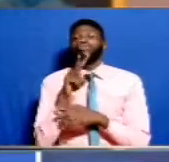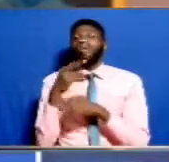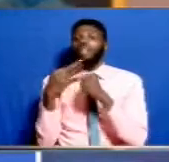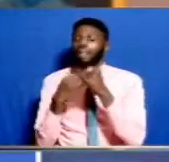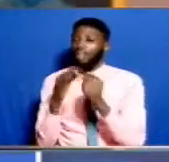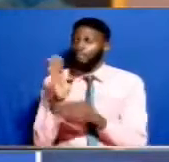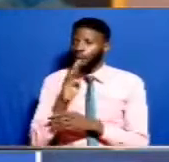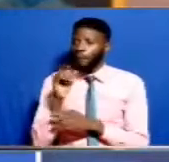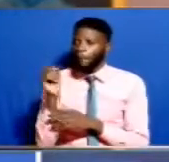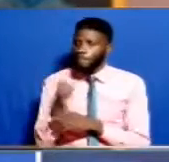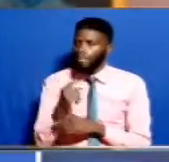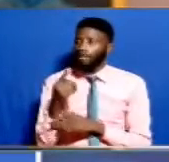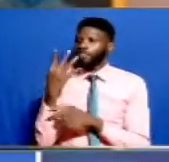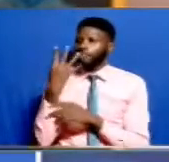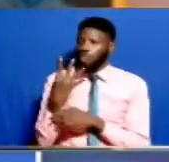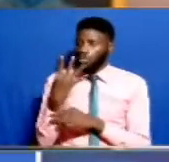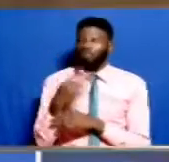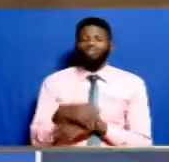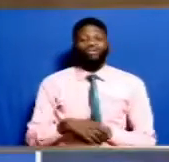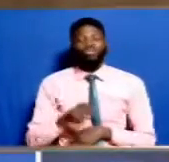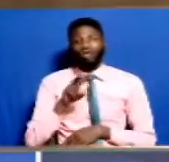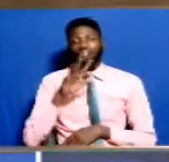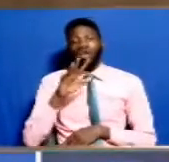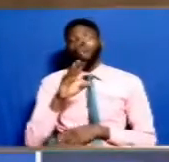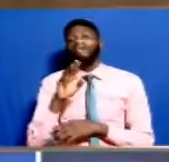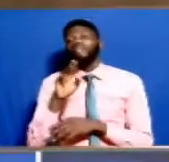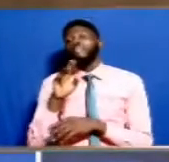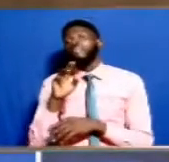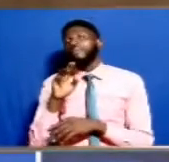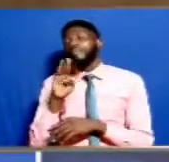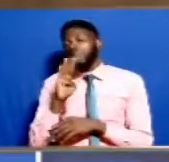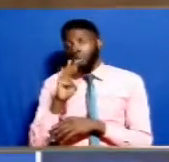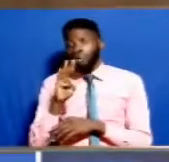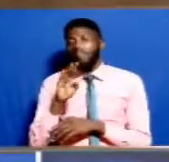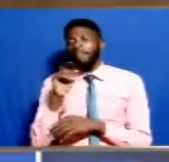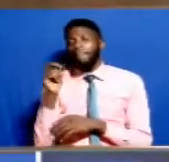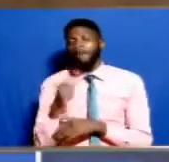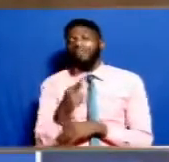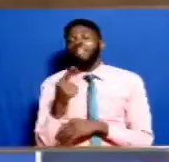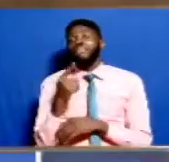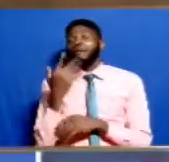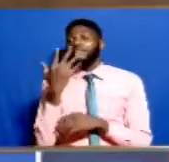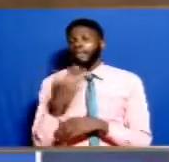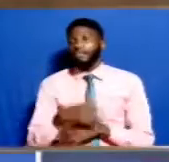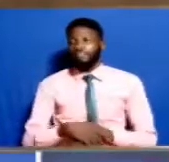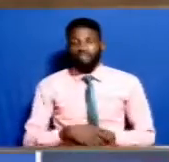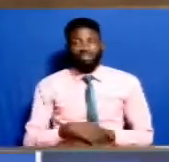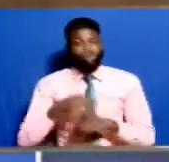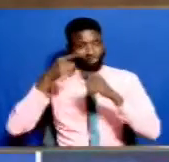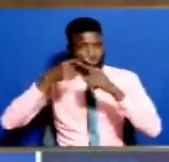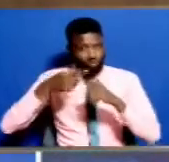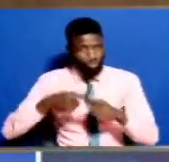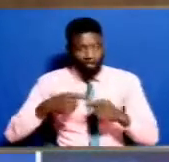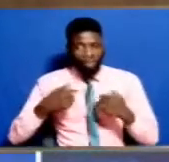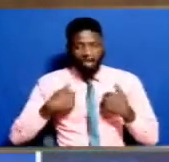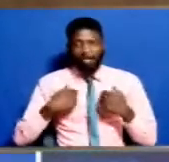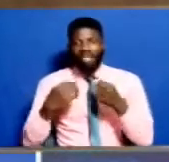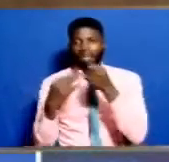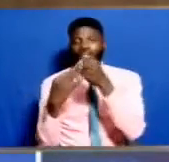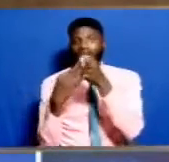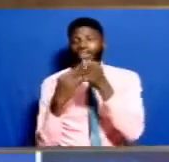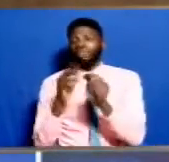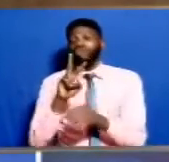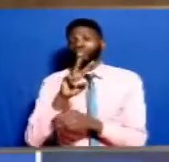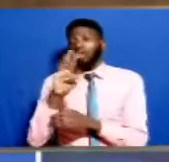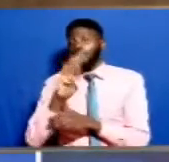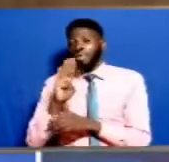shilingi bilioni 25 za mwezi Mei. Current outstanding amount owed to county government is 82 billion. And